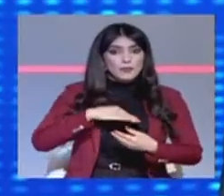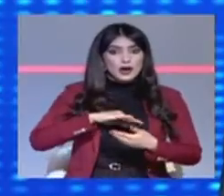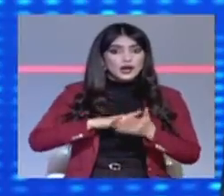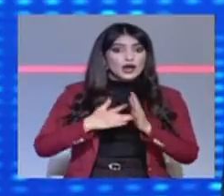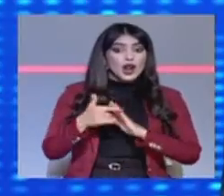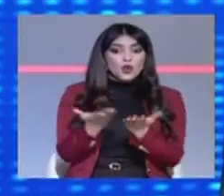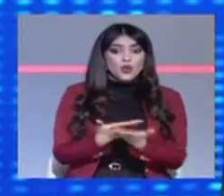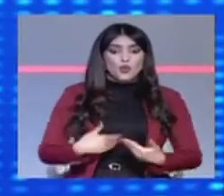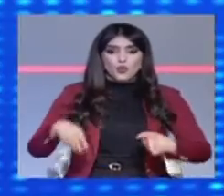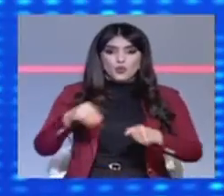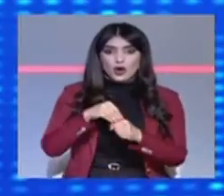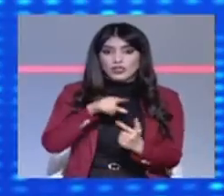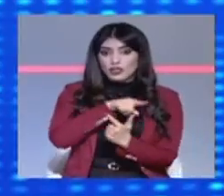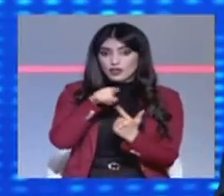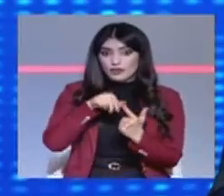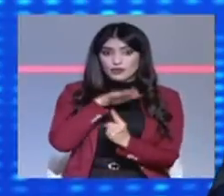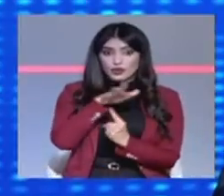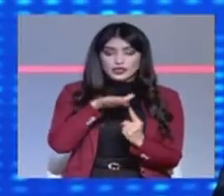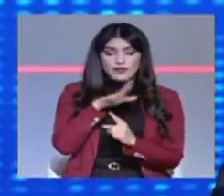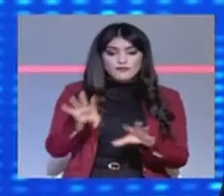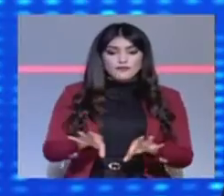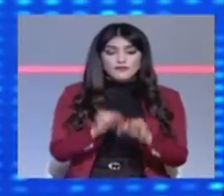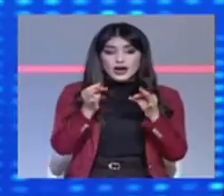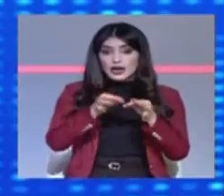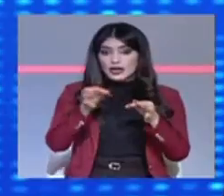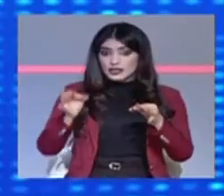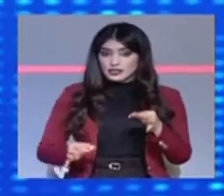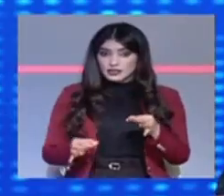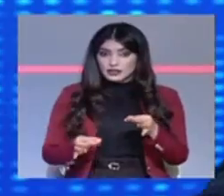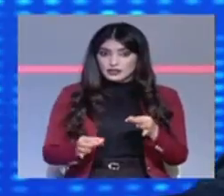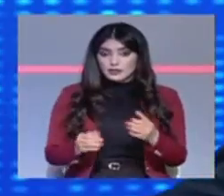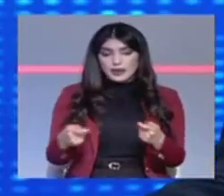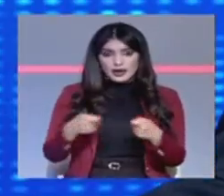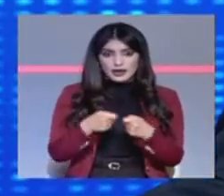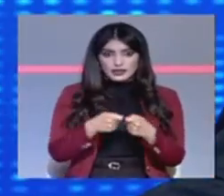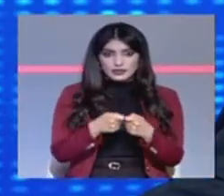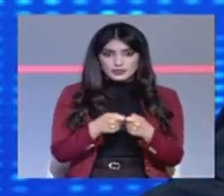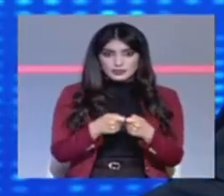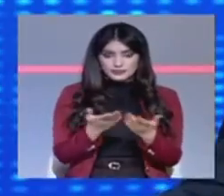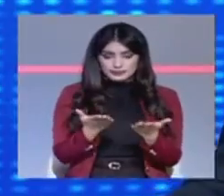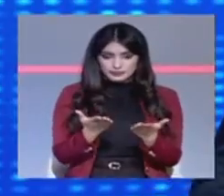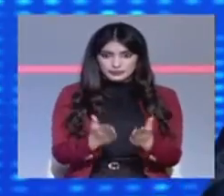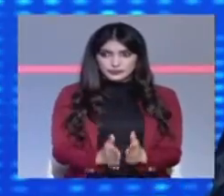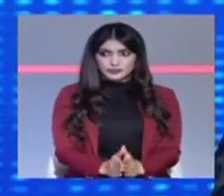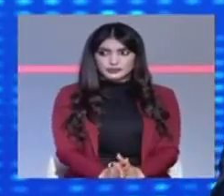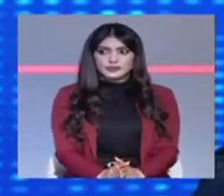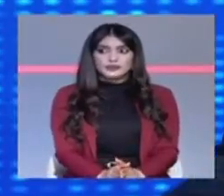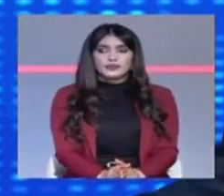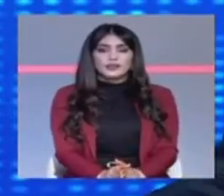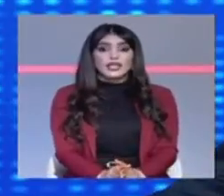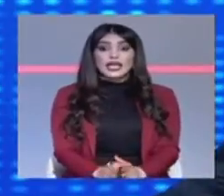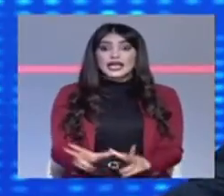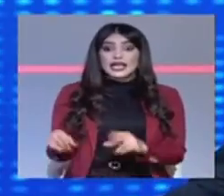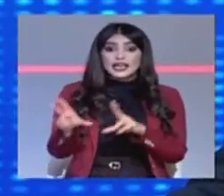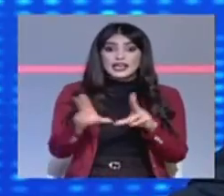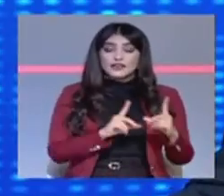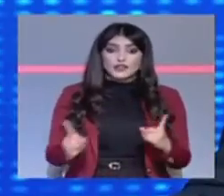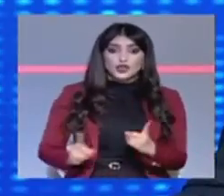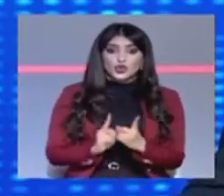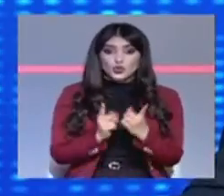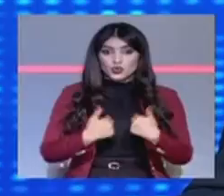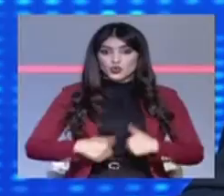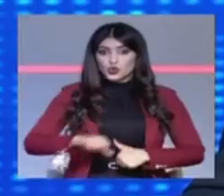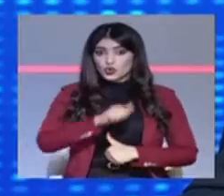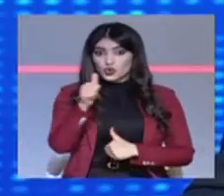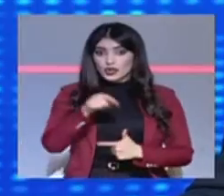الوضع الاقتصادي والاجتماعي لايجاد الحلول المناسبه المناسبه كما التقى رئيس الحكومه هشام